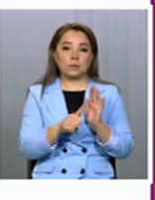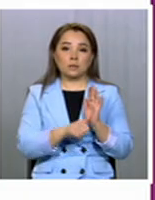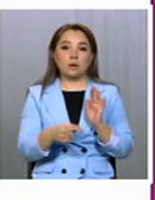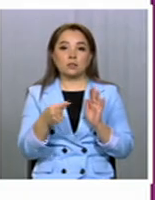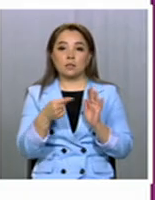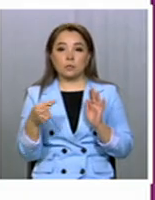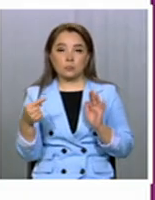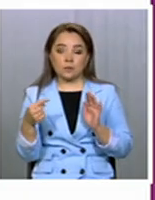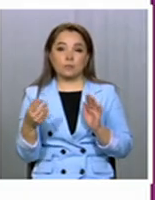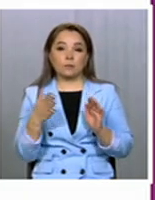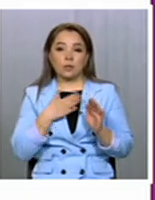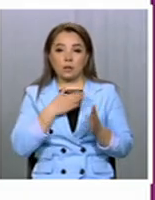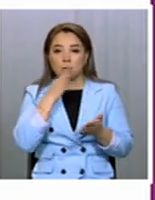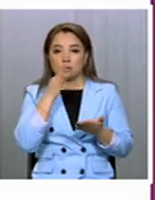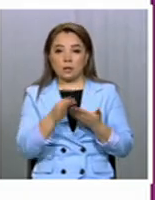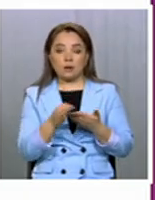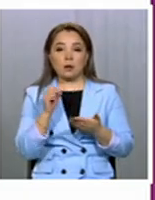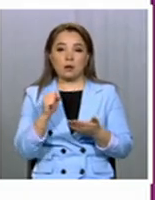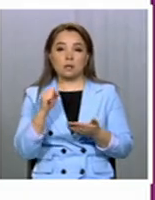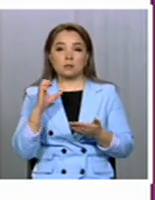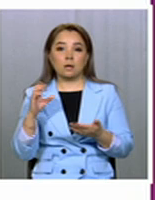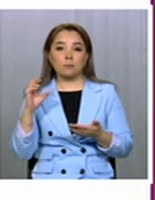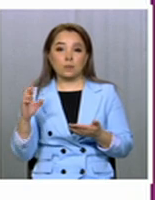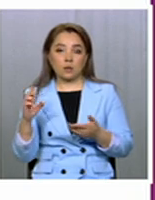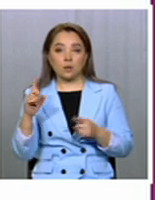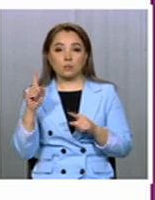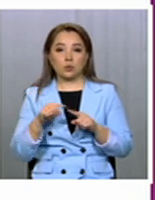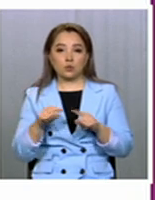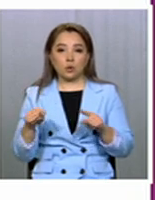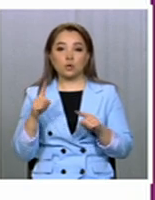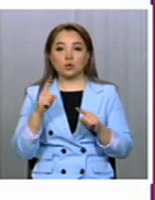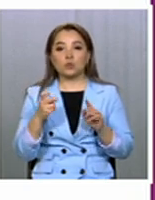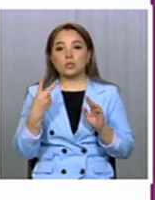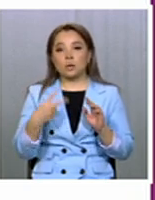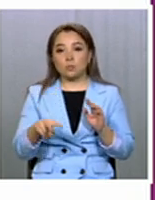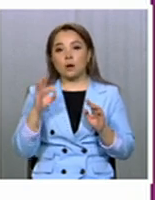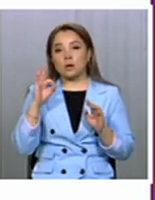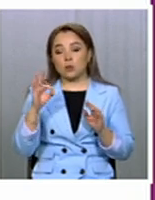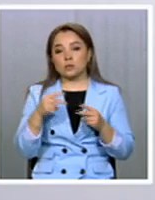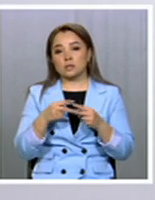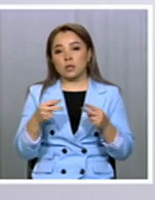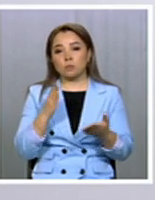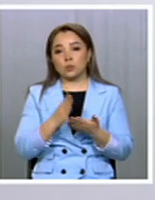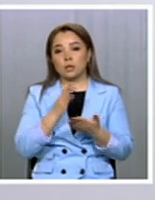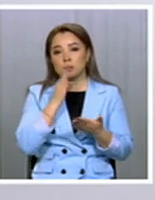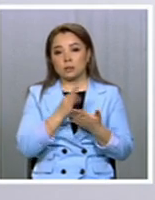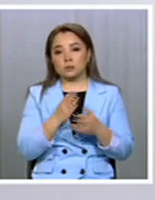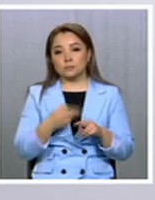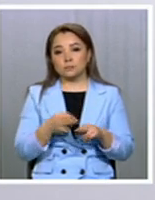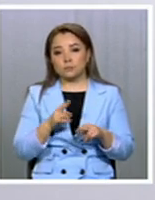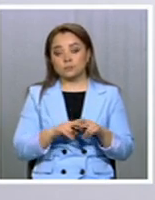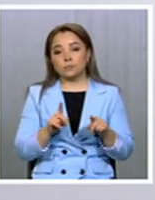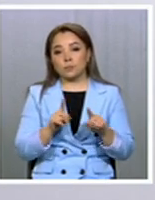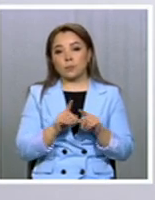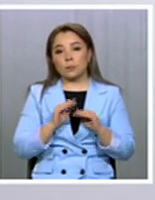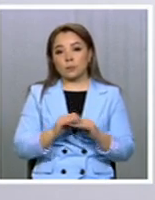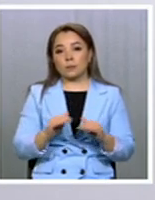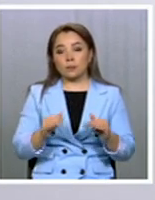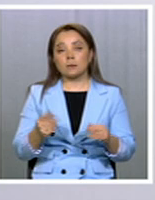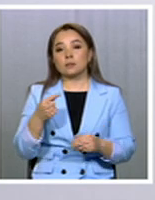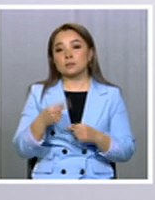азайтамыз, сонда бізде А, С, Б бұрышы 120 градусқа тең болады. Ал балалар, екінші